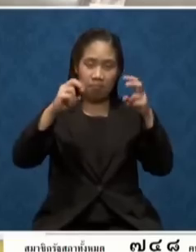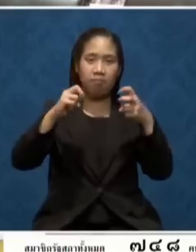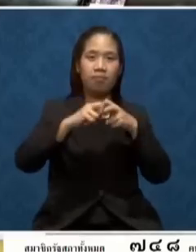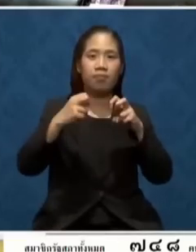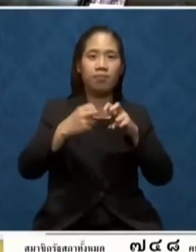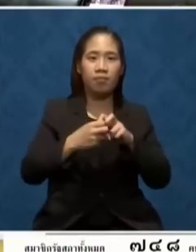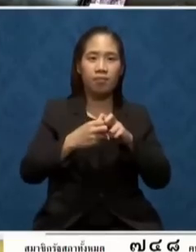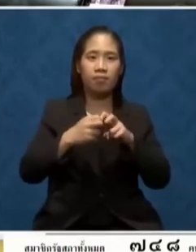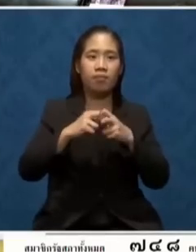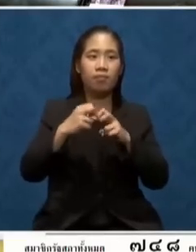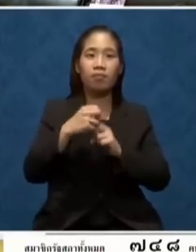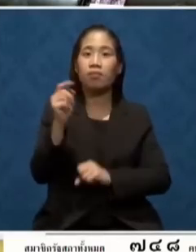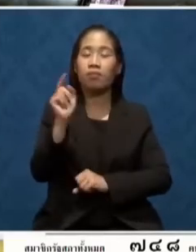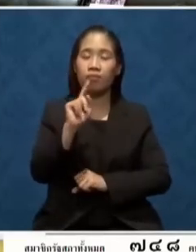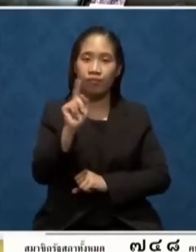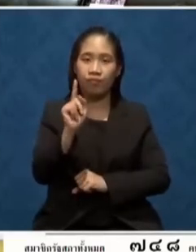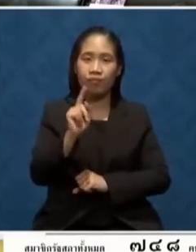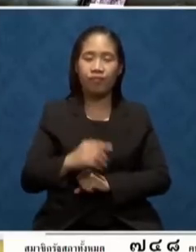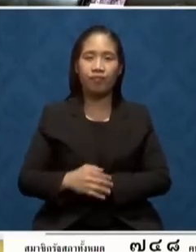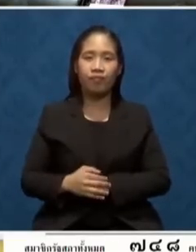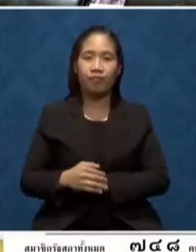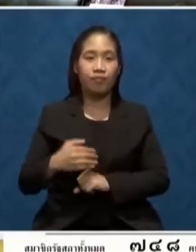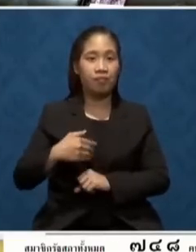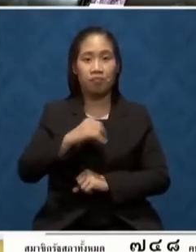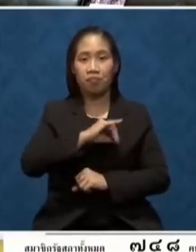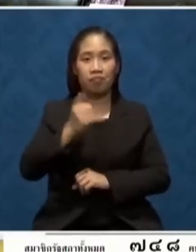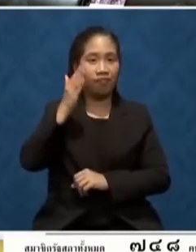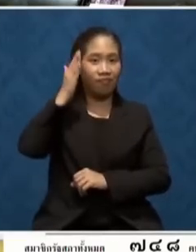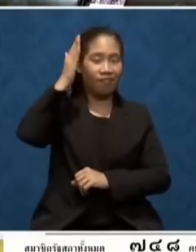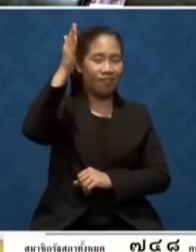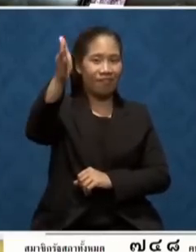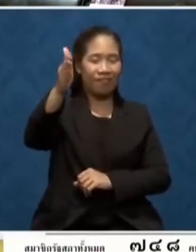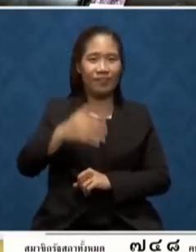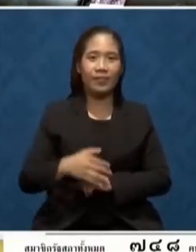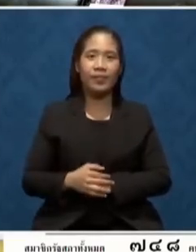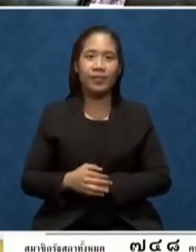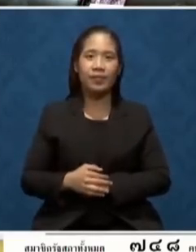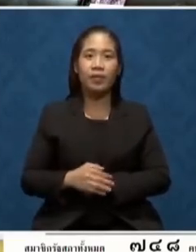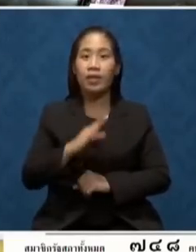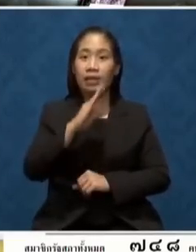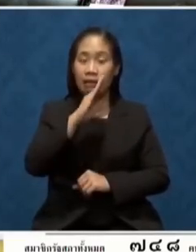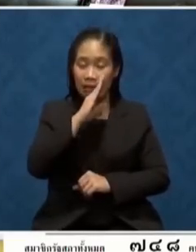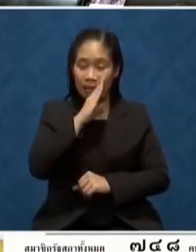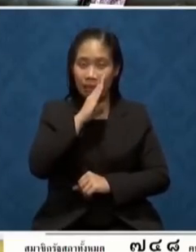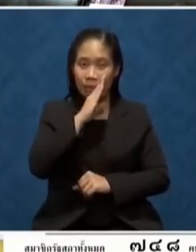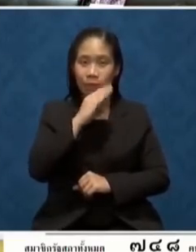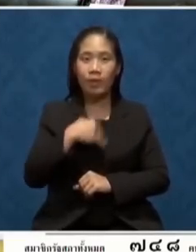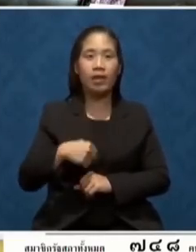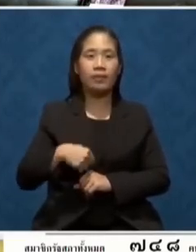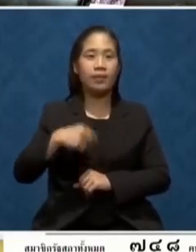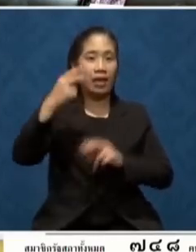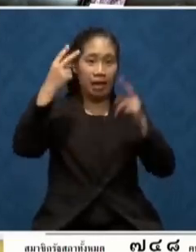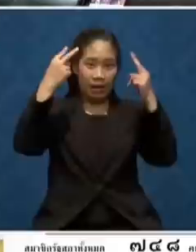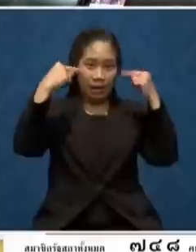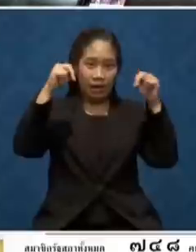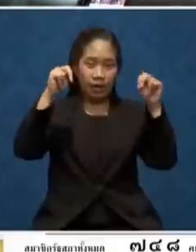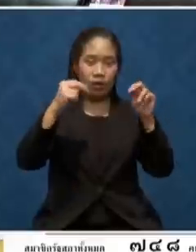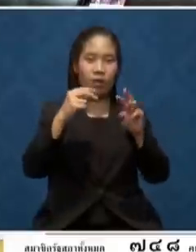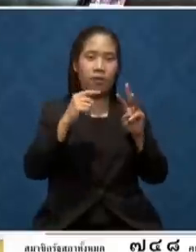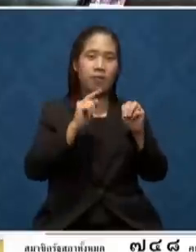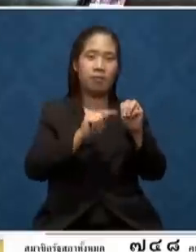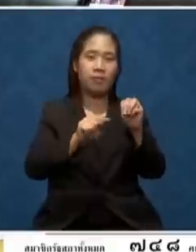มากมากไปกว่านี้อีกก็คือในอนาคตในอนาคตเมื่อเลือกนายกรัฐมนตรีตาม